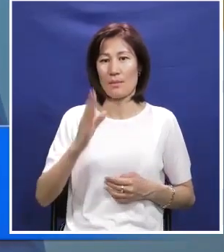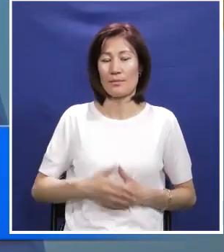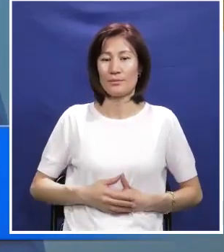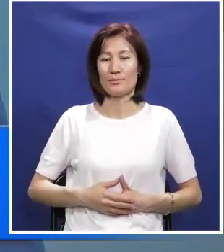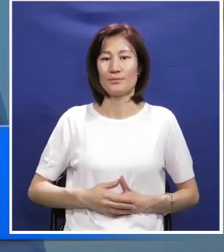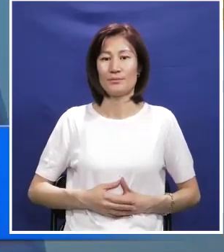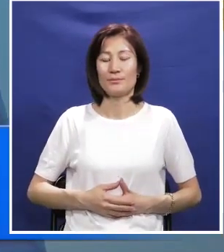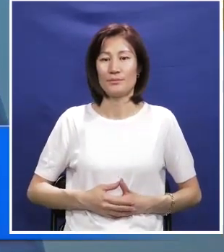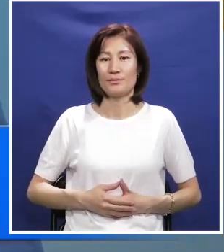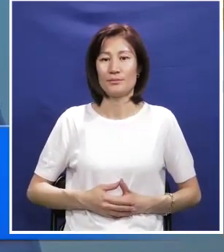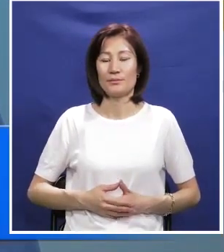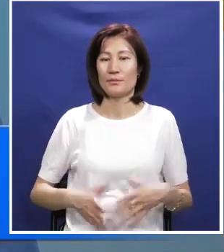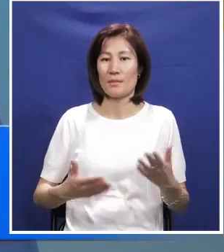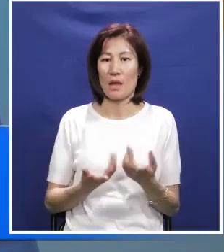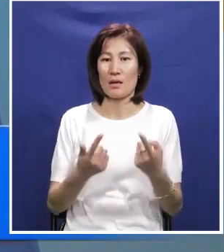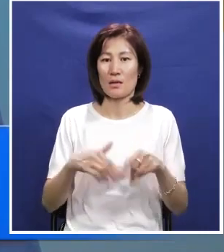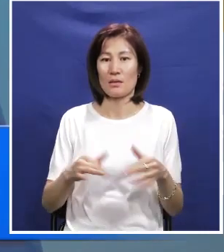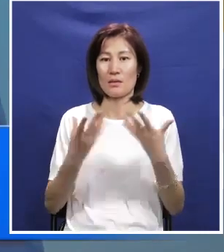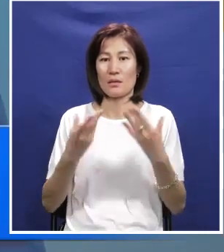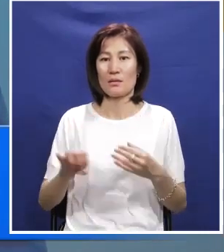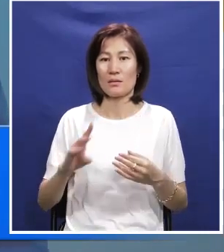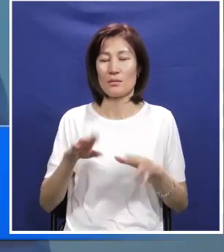отырасыздар. Жаңа технологиялар